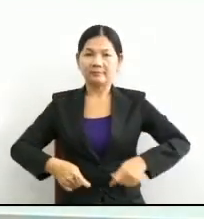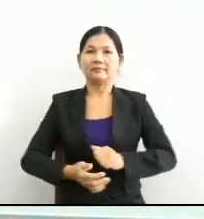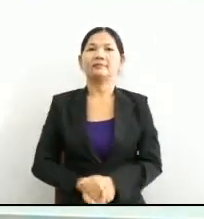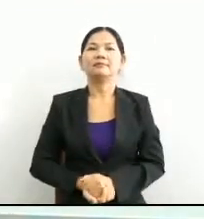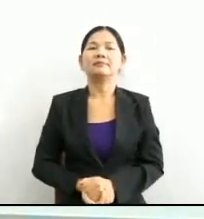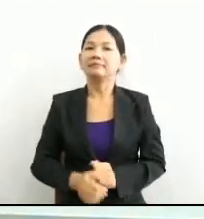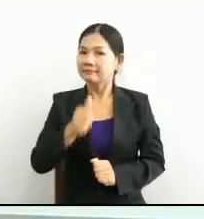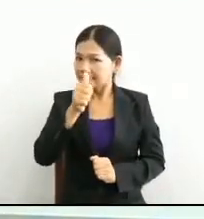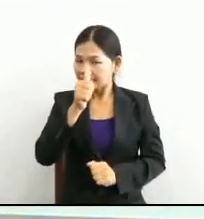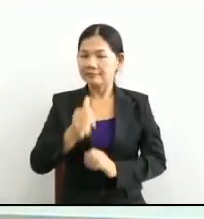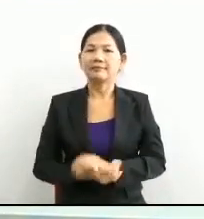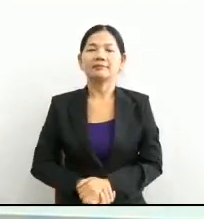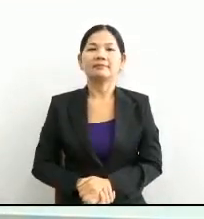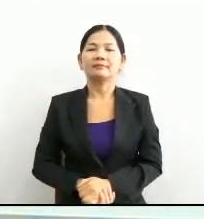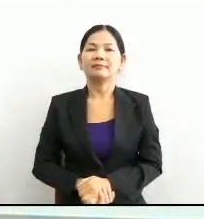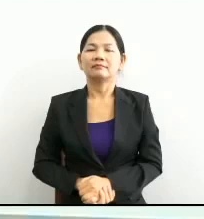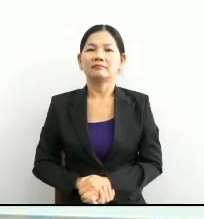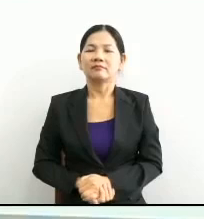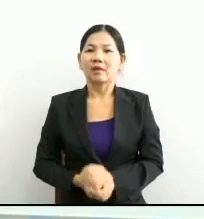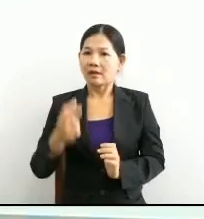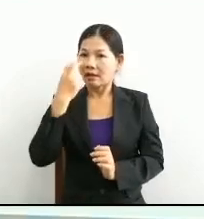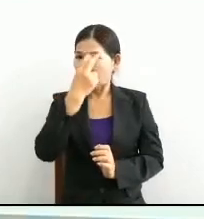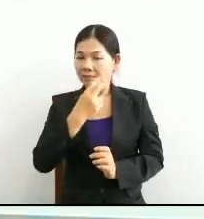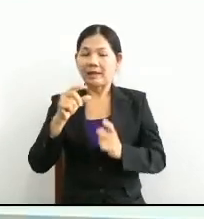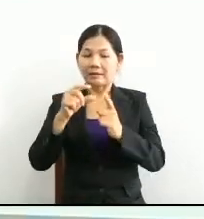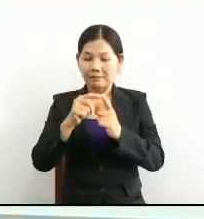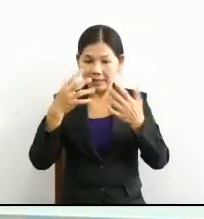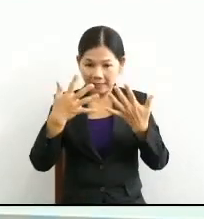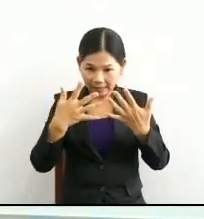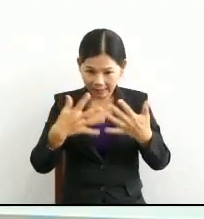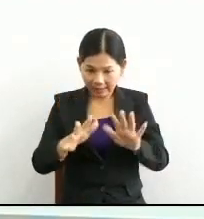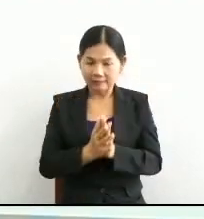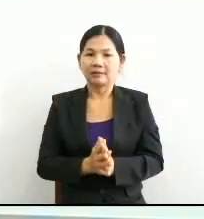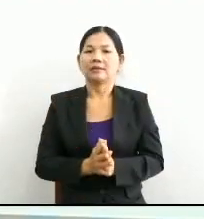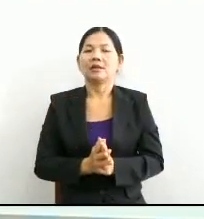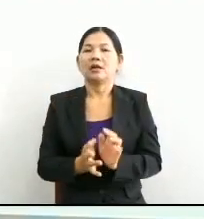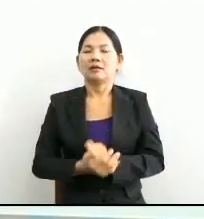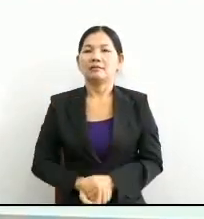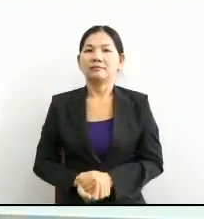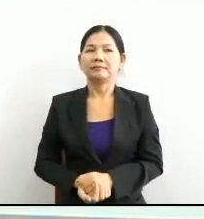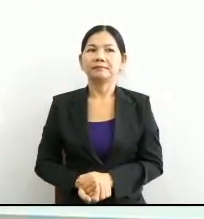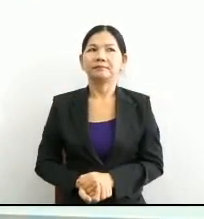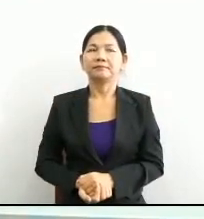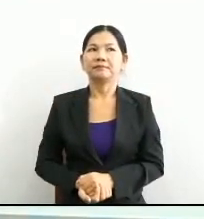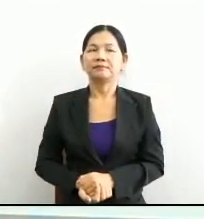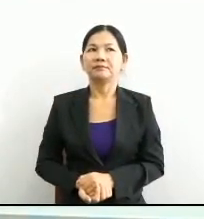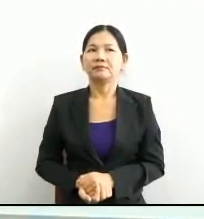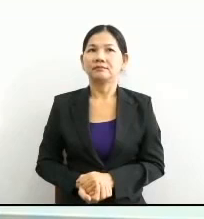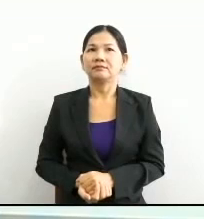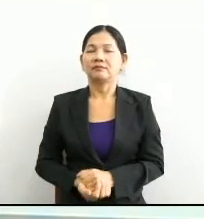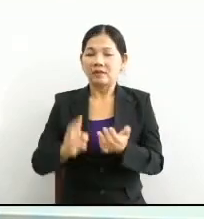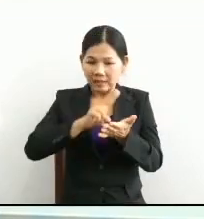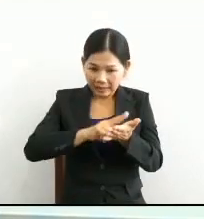ồ đó nè nhưng chắc là lấy dương bán phơm nè tị hai chà rô kìa cứ miếng bị phiền ô nè khu nè nà máy miền